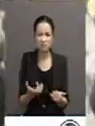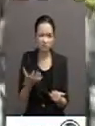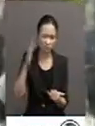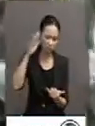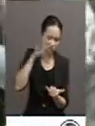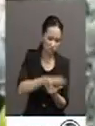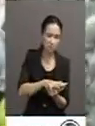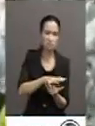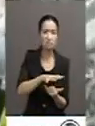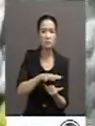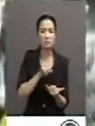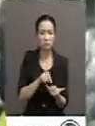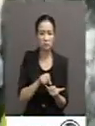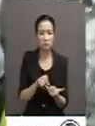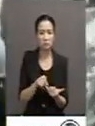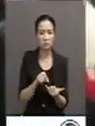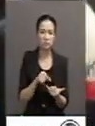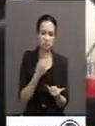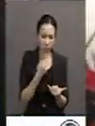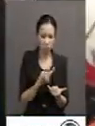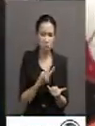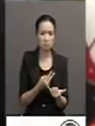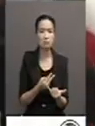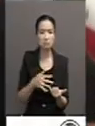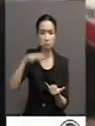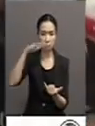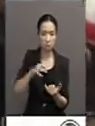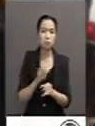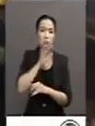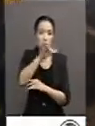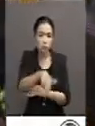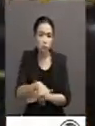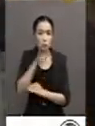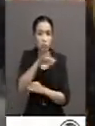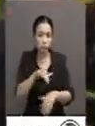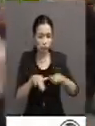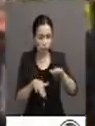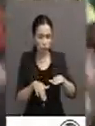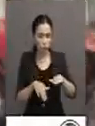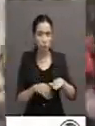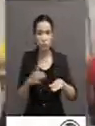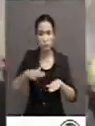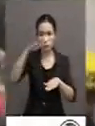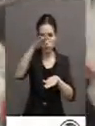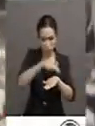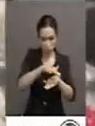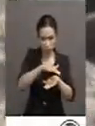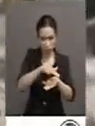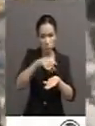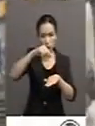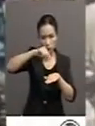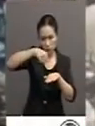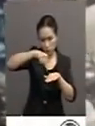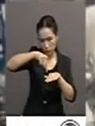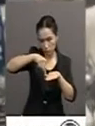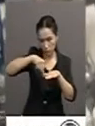ำหนักค่อนข้างมากทับตัวของรถแบ็คโฮอยู่นะครับเจ้าหน้าที่ใช้วิธีการคือขุดเจาะเข้าไปให้เป็นหลุม